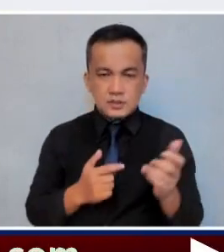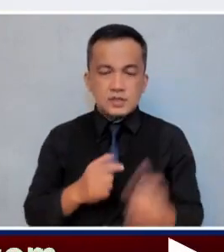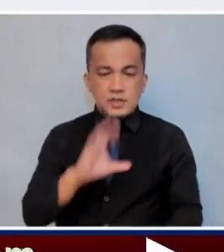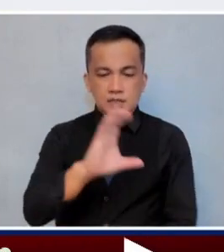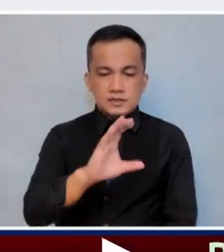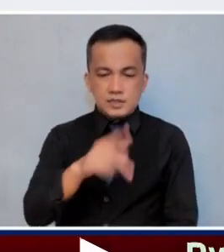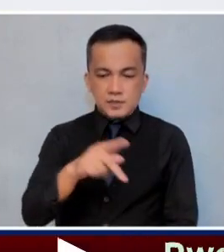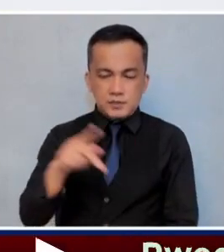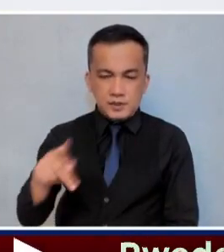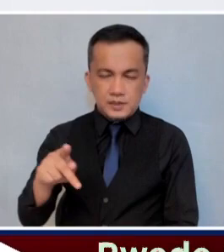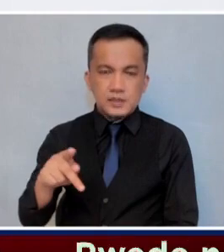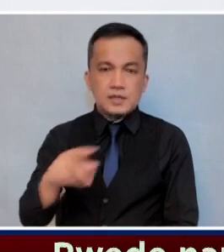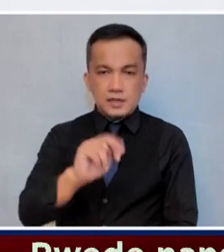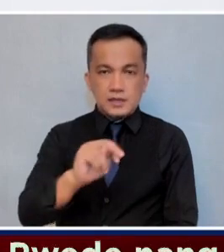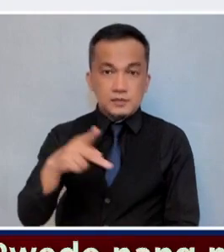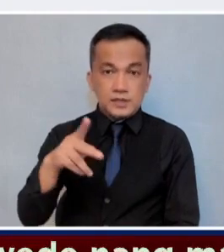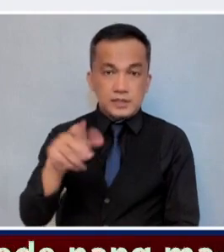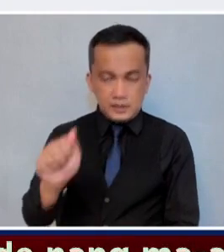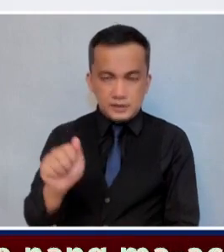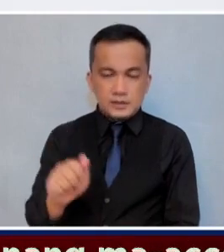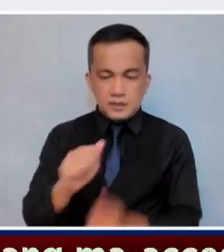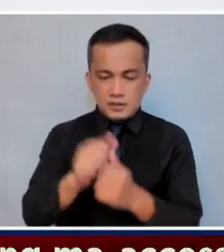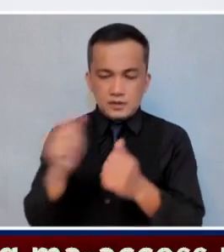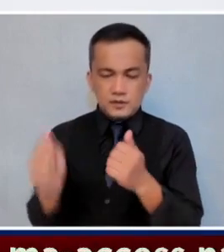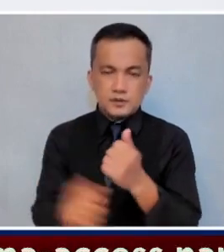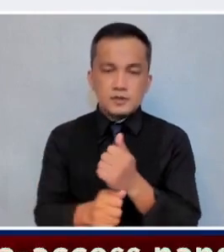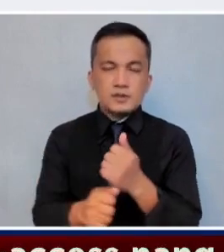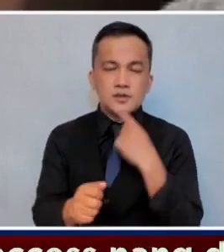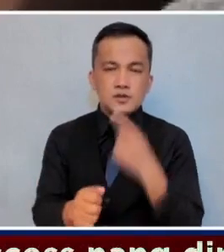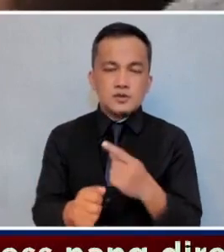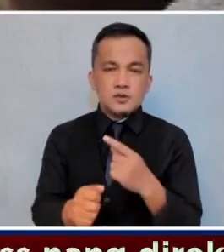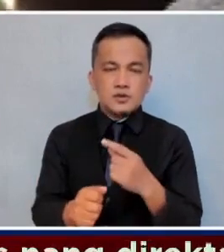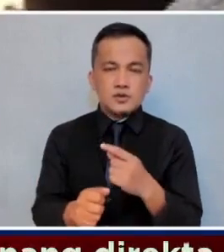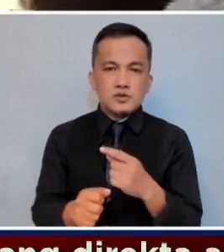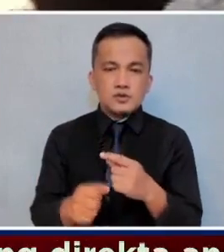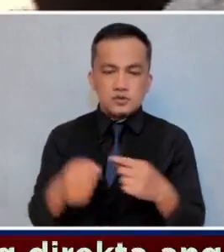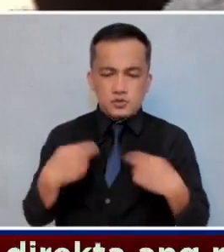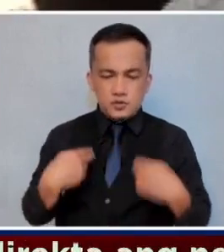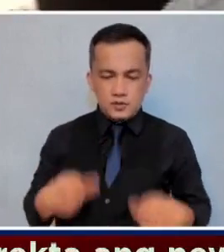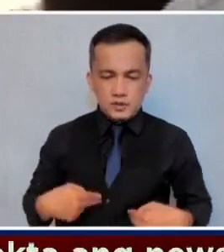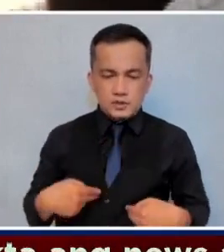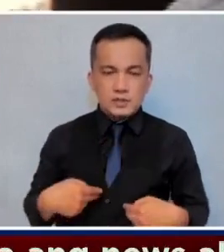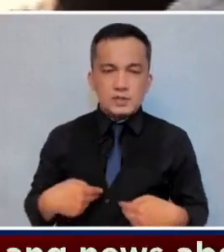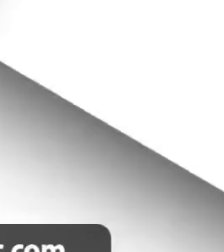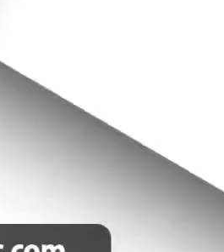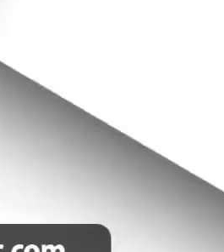at New People's Army sa ilalim ng lumang Human Security Act.